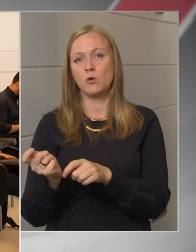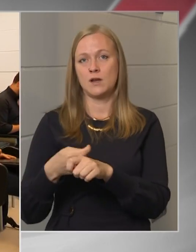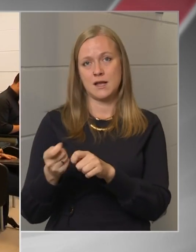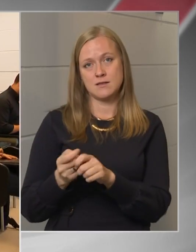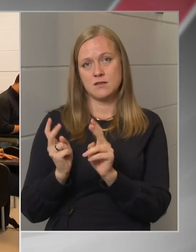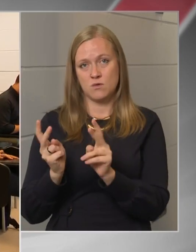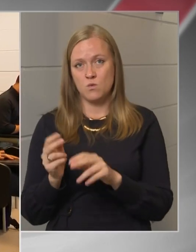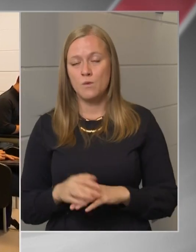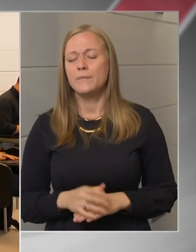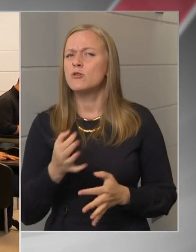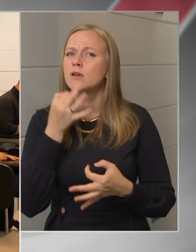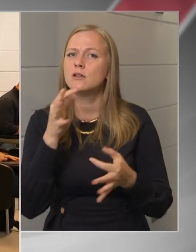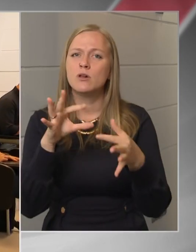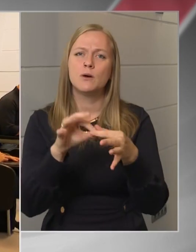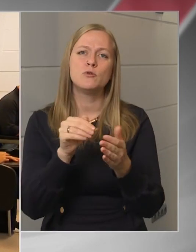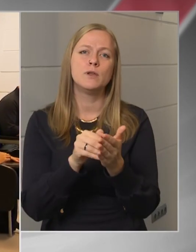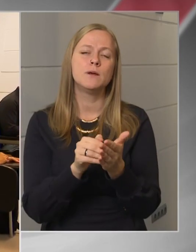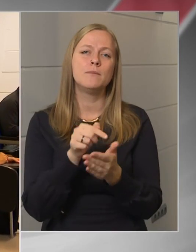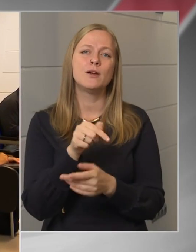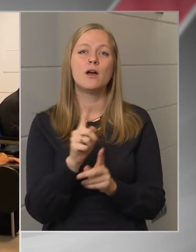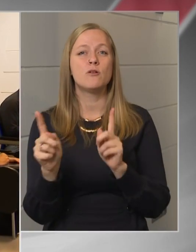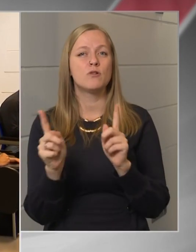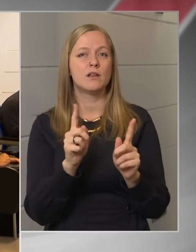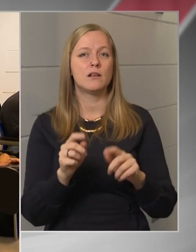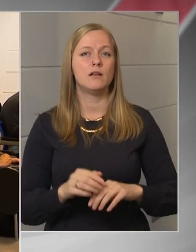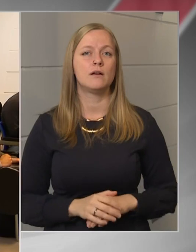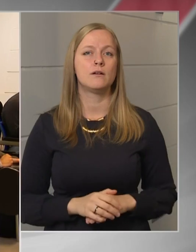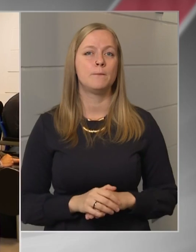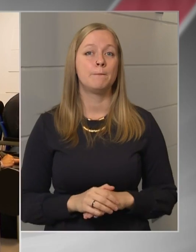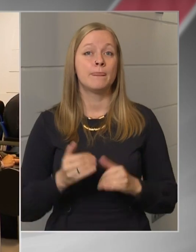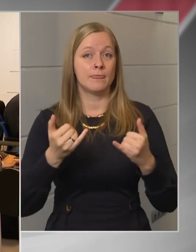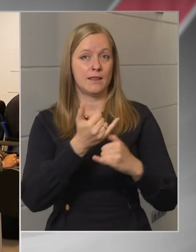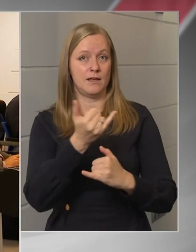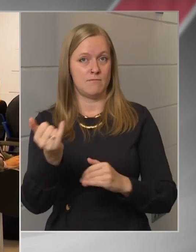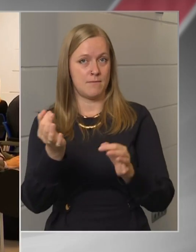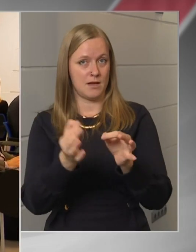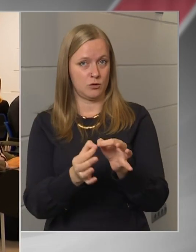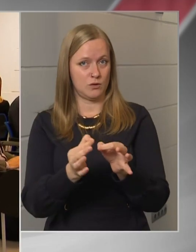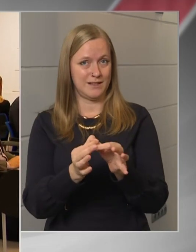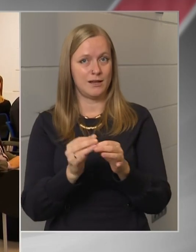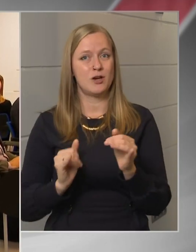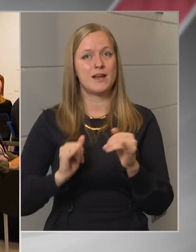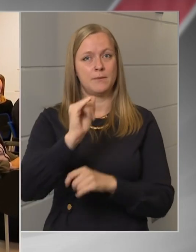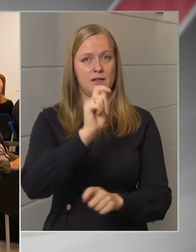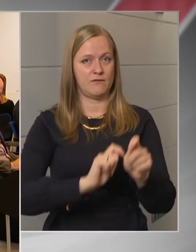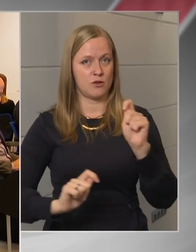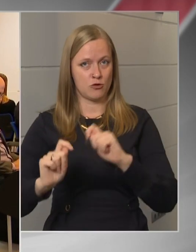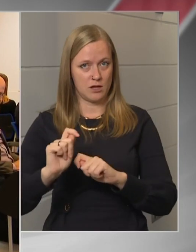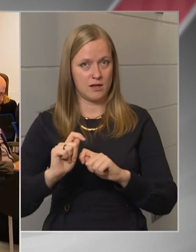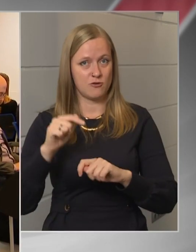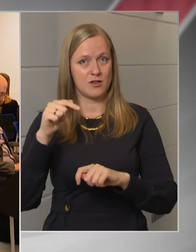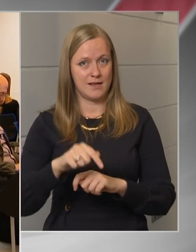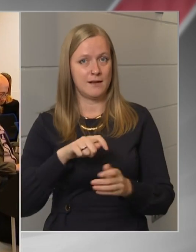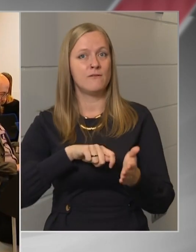sorkerület, és ehhez a kérdéshez kapcsolódik, hogyha esetleg idén megtörténik a reptérvásárlás, megvásárlás, és